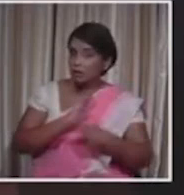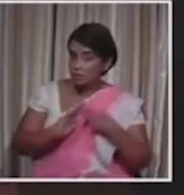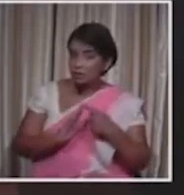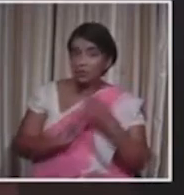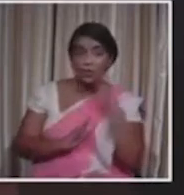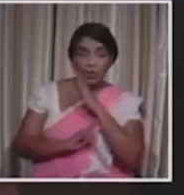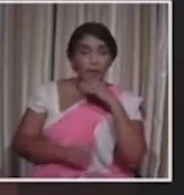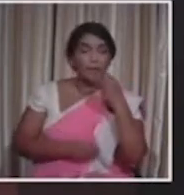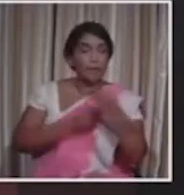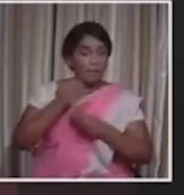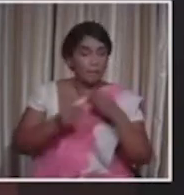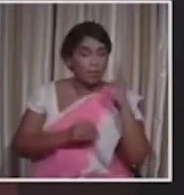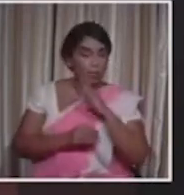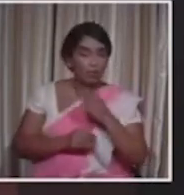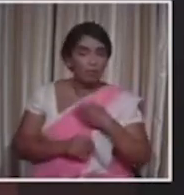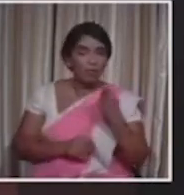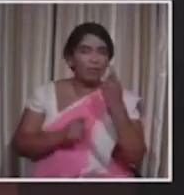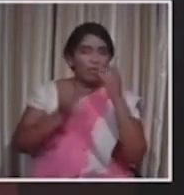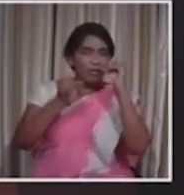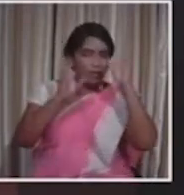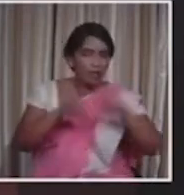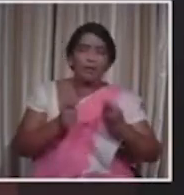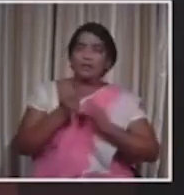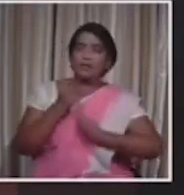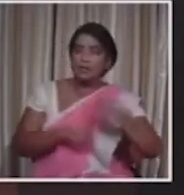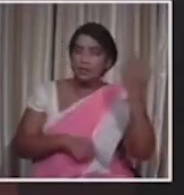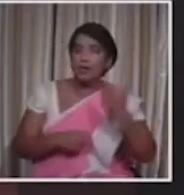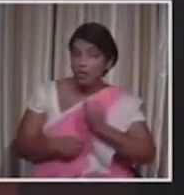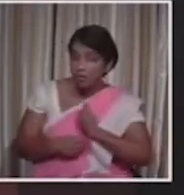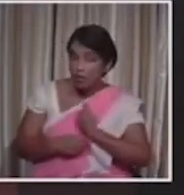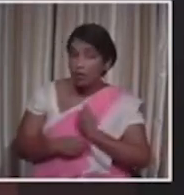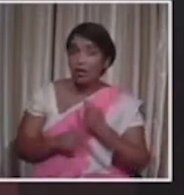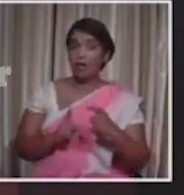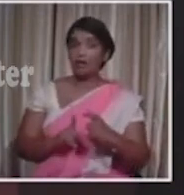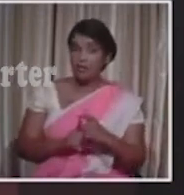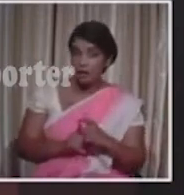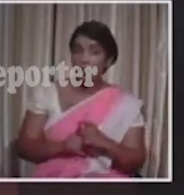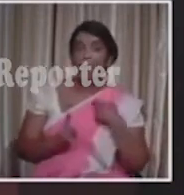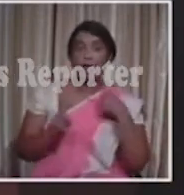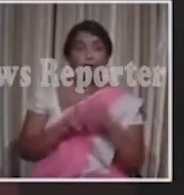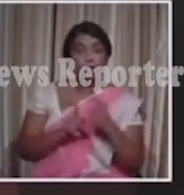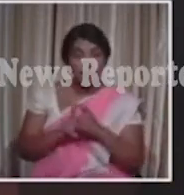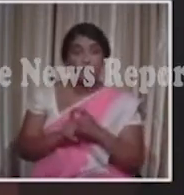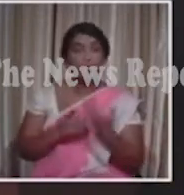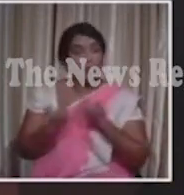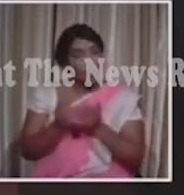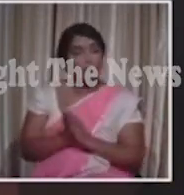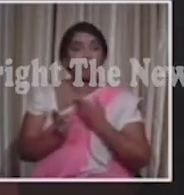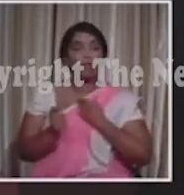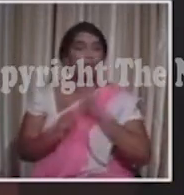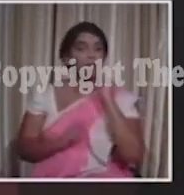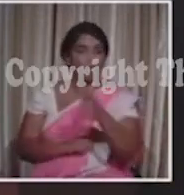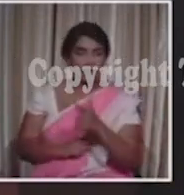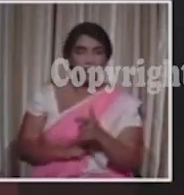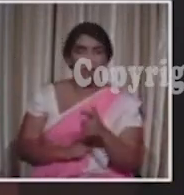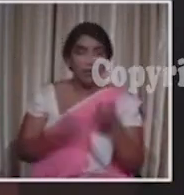සුලම් බලශක්තිය තුට්ටු දෙකට දෙන්න යනවා. අපිට සිද්ධ වෙනවා දෙගුණයක් dollar waling api kena sali di dalam.